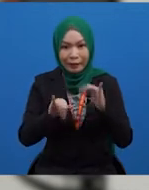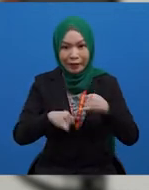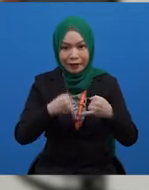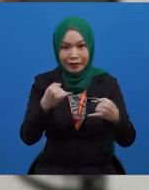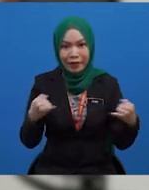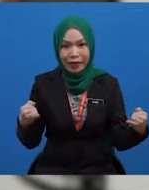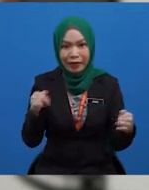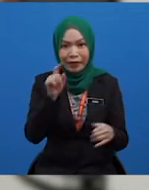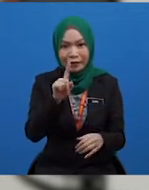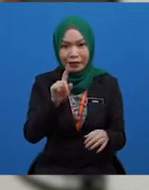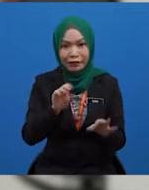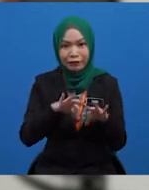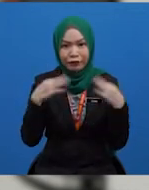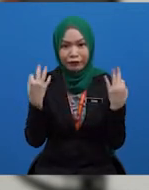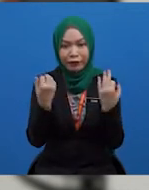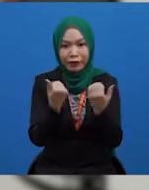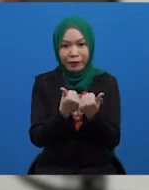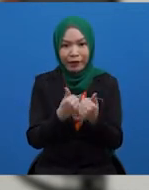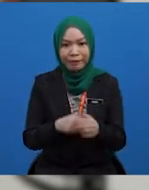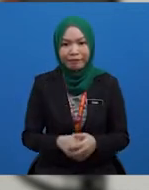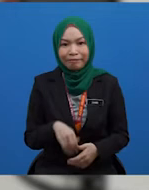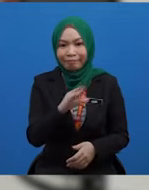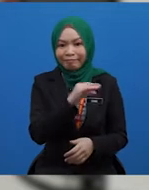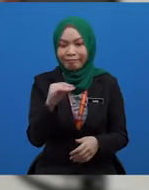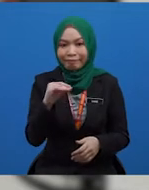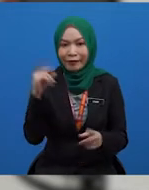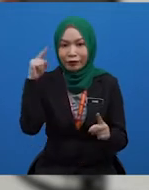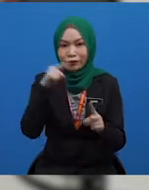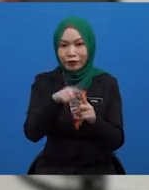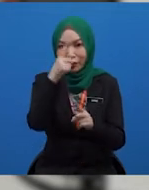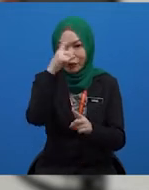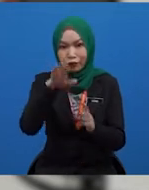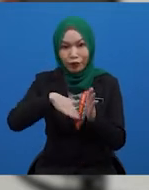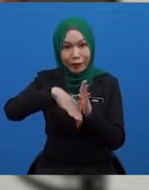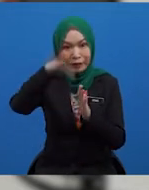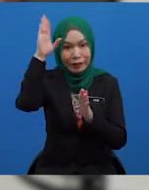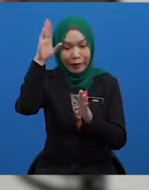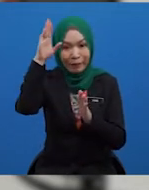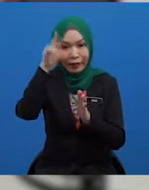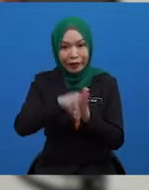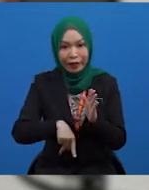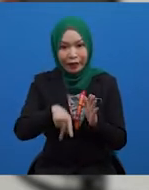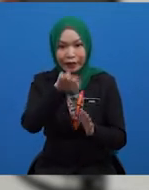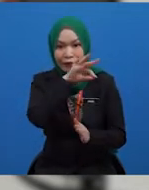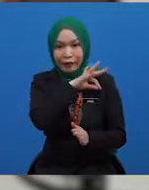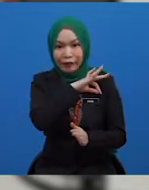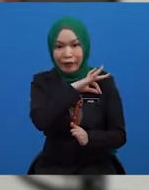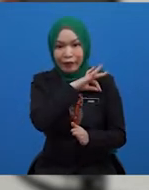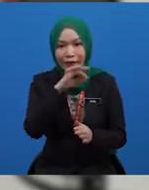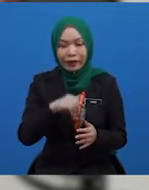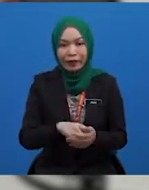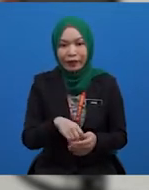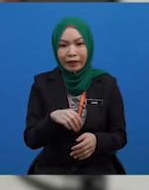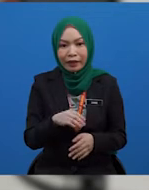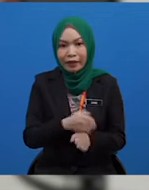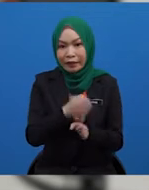sesebuah syarikat dan tujuan utamanya adalah untuk memaksimumkan keuntungan di samping